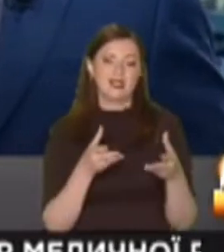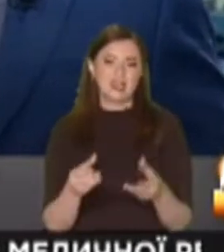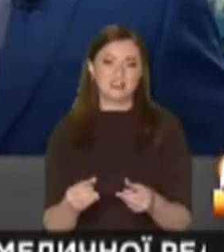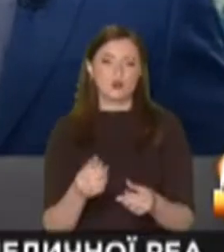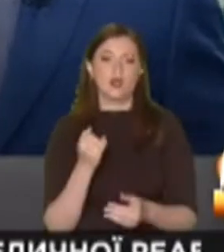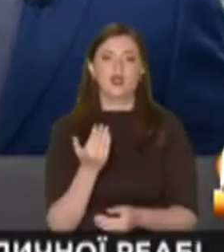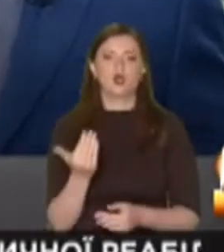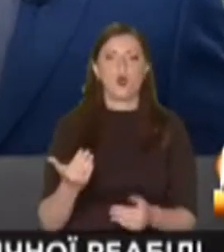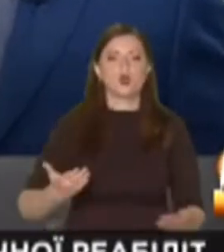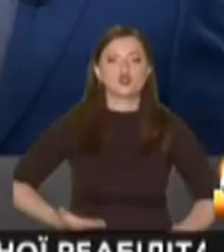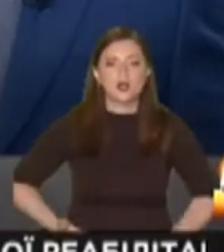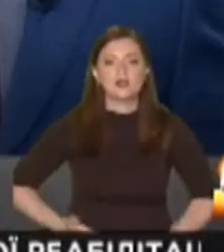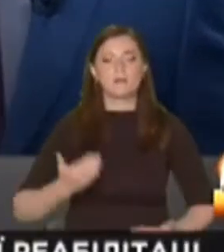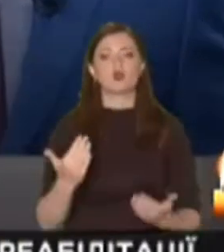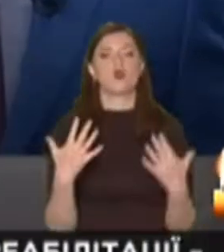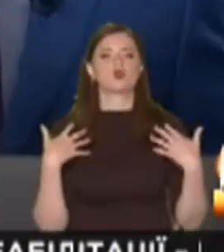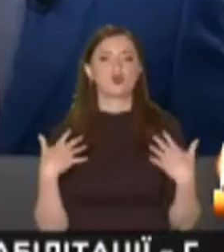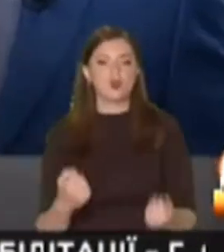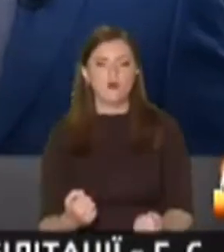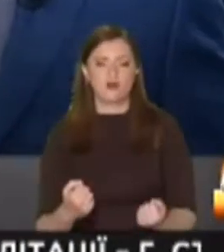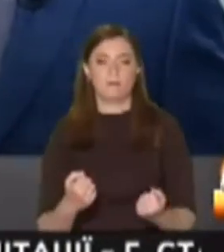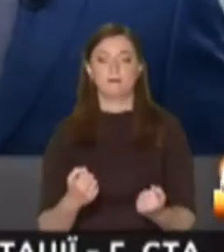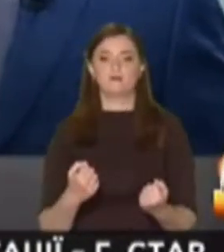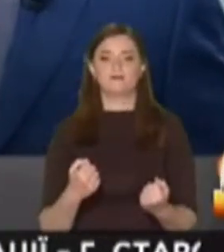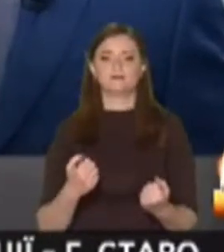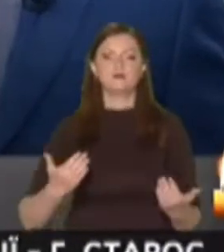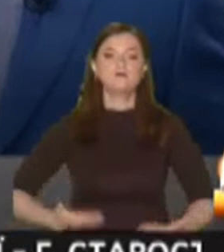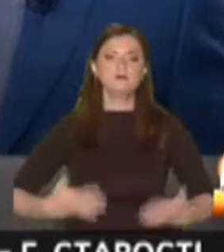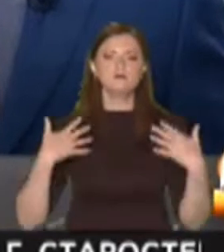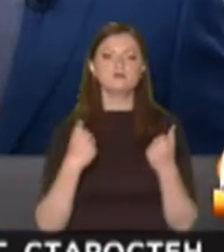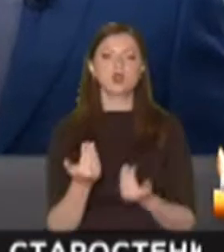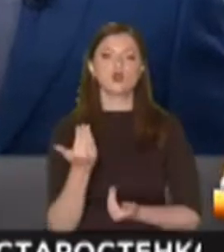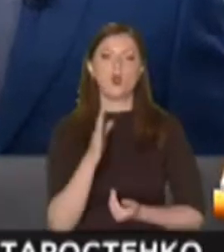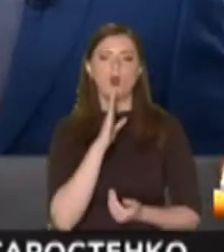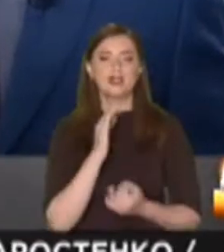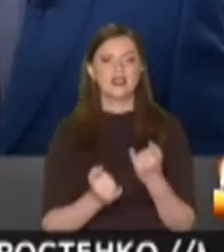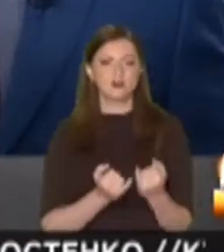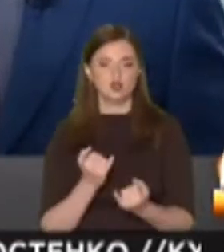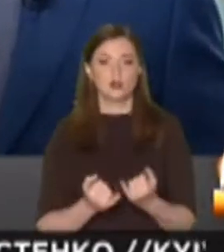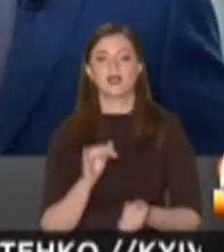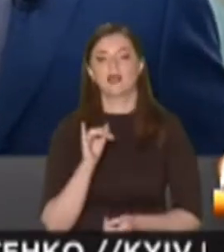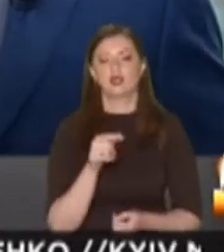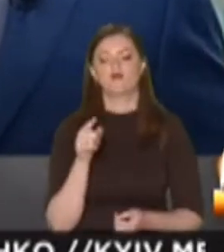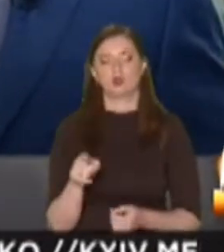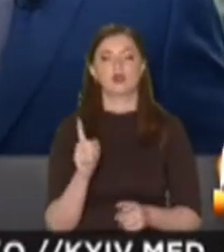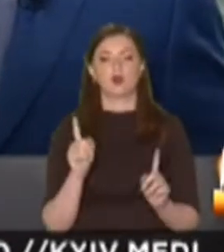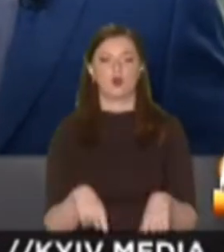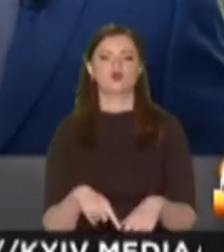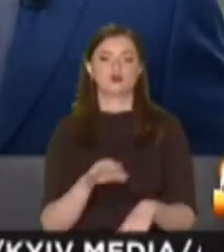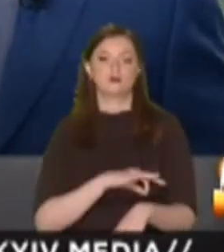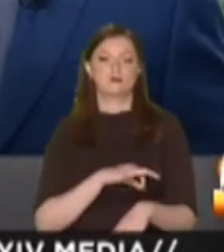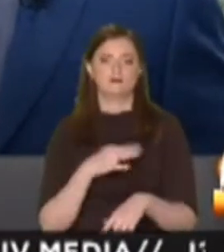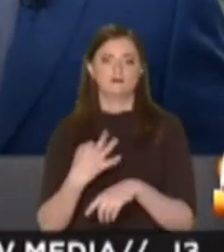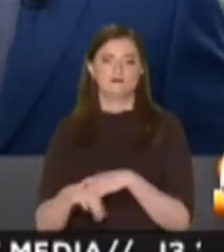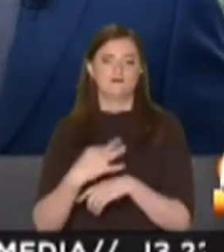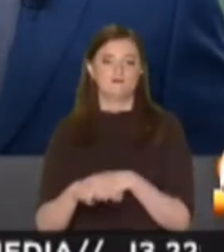і його життям, його здоров'ям, з життям і здоров'ям його дівчини. І, звичайно, вони також приміняють фізичні тортури, що